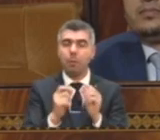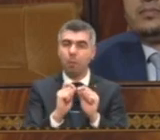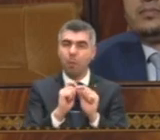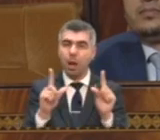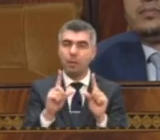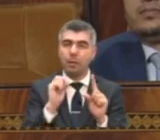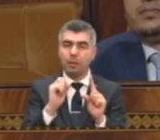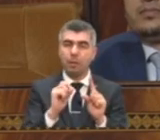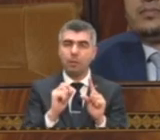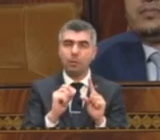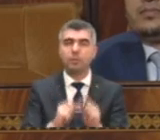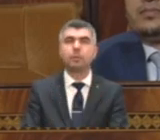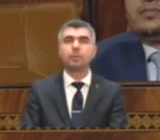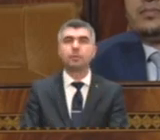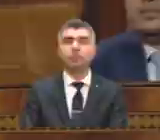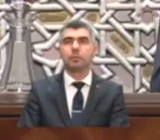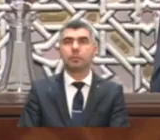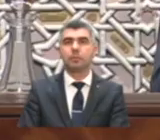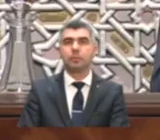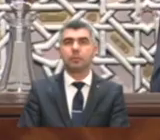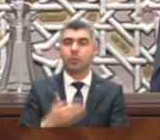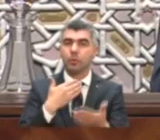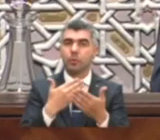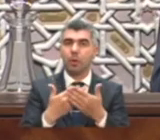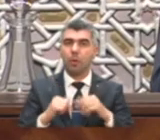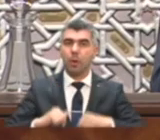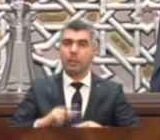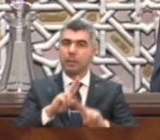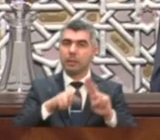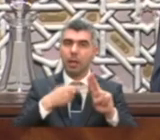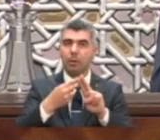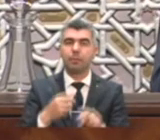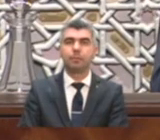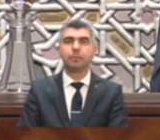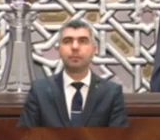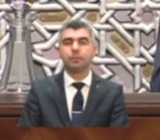القطاع الحيوي؟ شكرا. السيد الوزير تفضلوا.